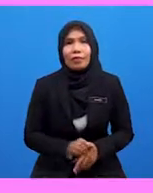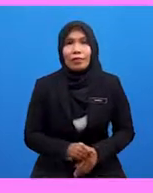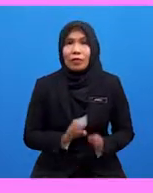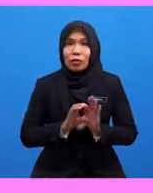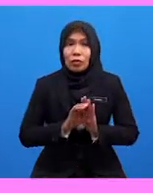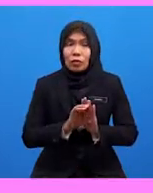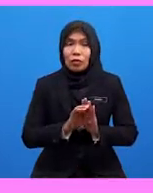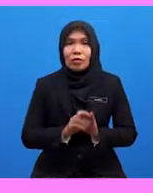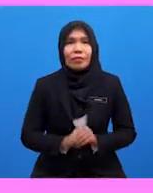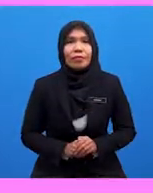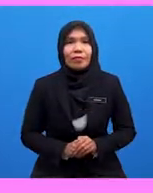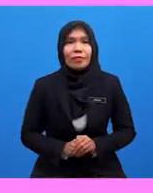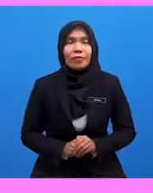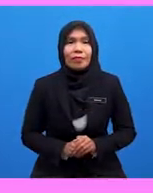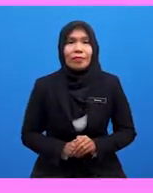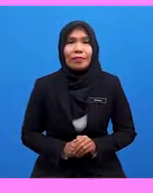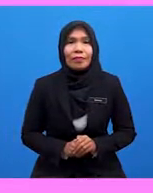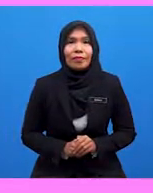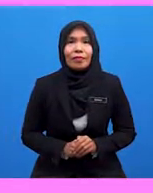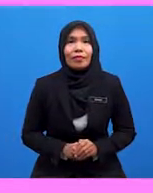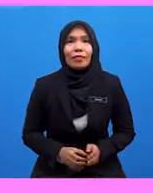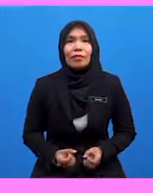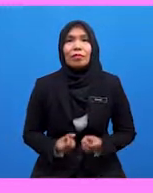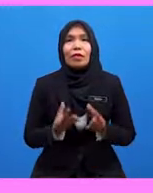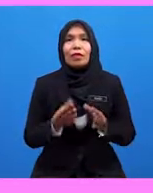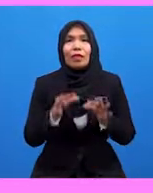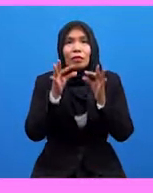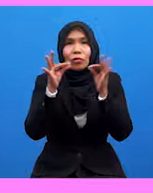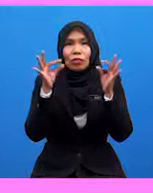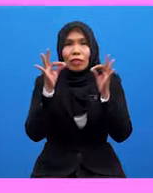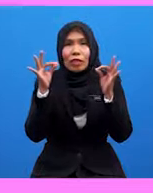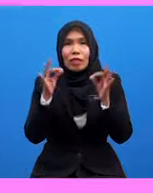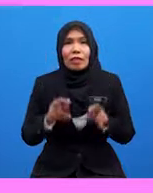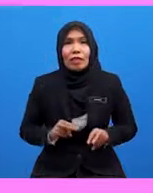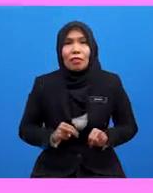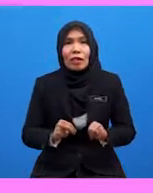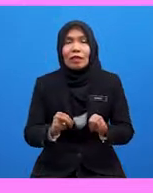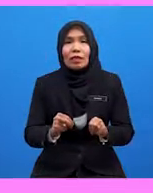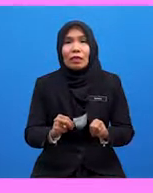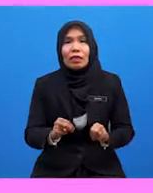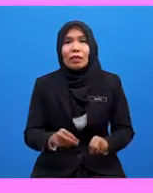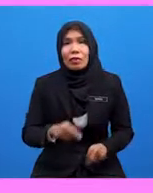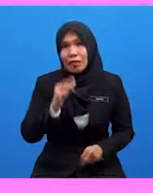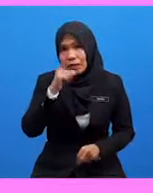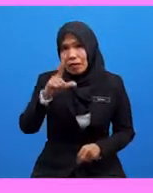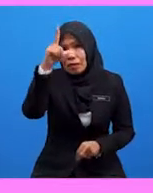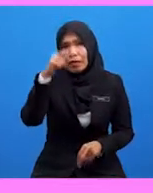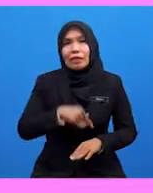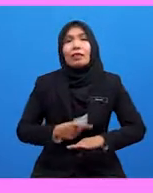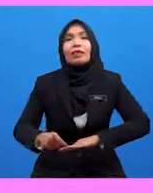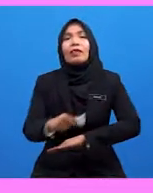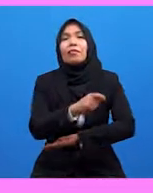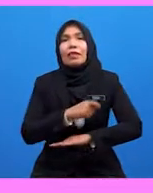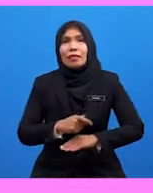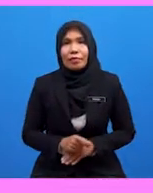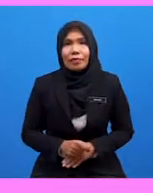Contoh penggunaannya dalam ayat, banyak kucing masih berkeliaran di taman. Dalam ayat ini,